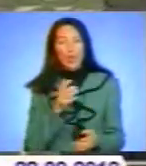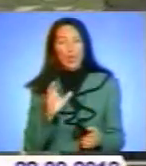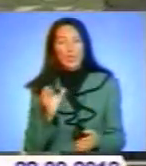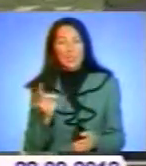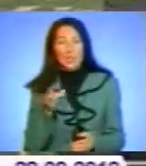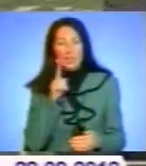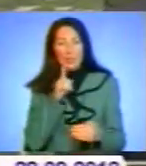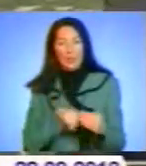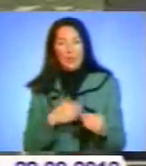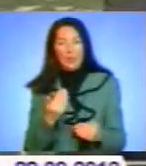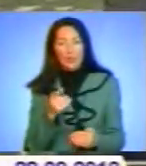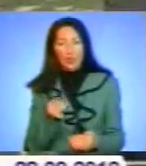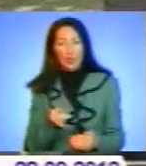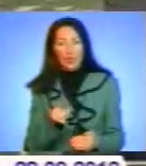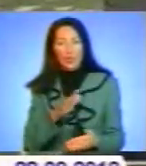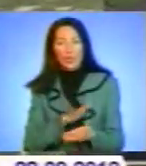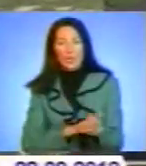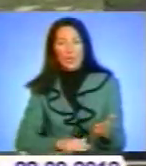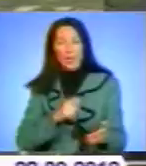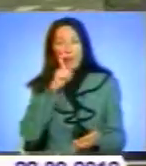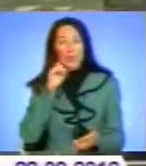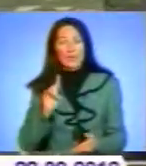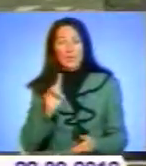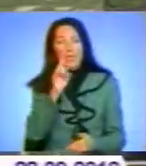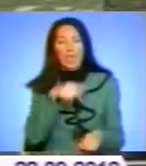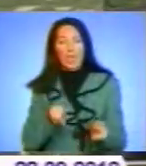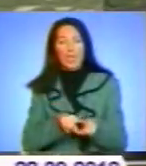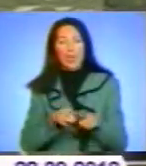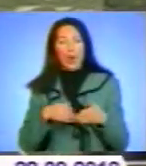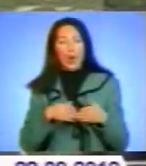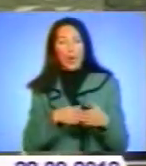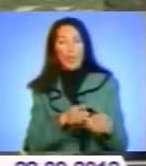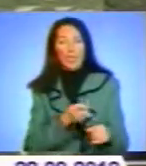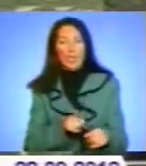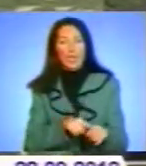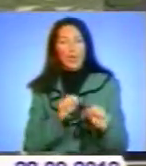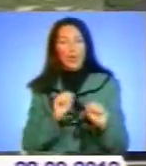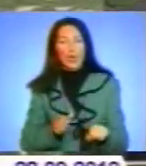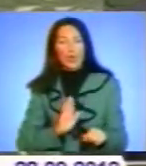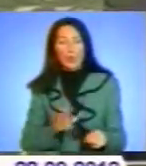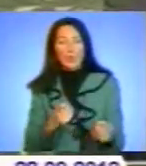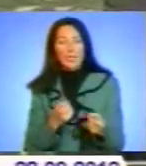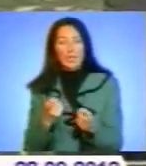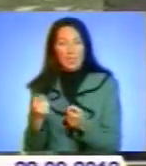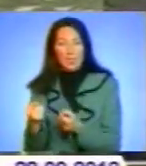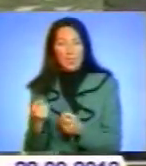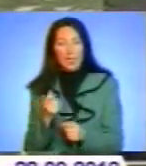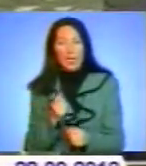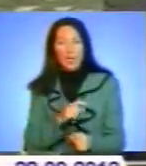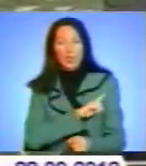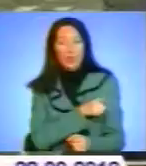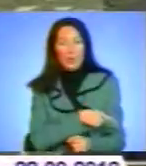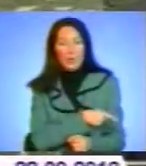тому, що і надалі українські літаки та кораблі, які можуть бути задіяні в зусиллях